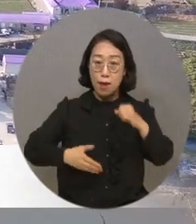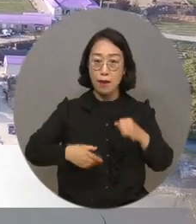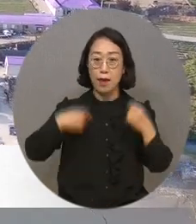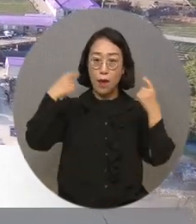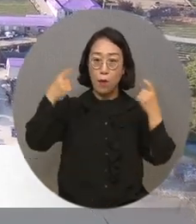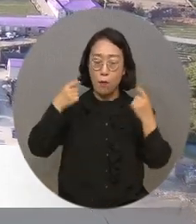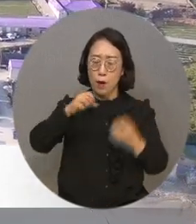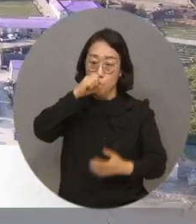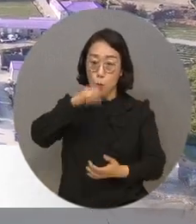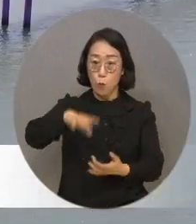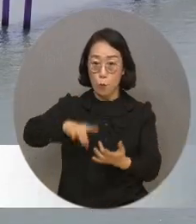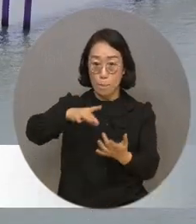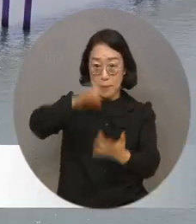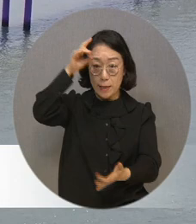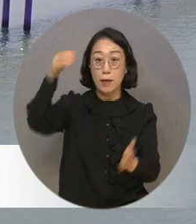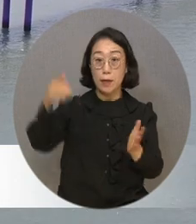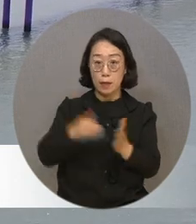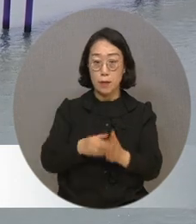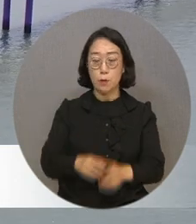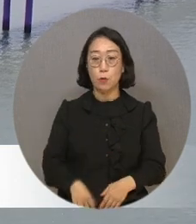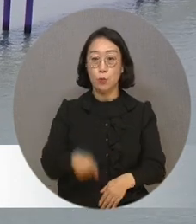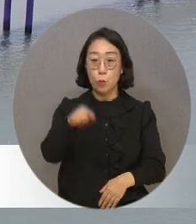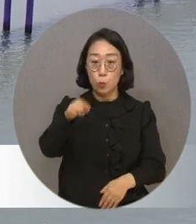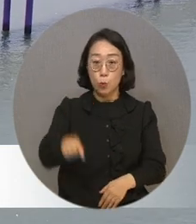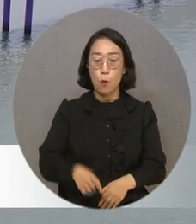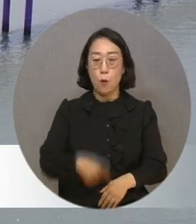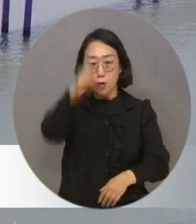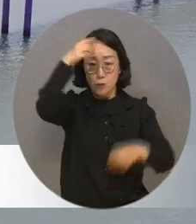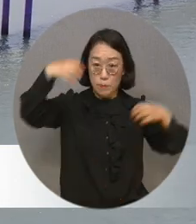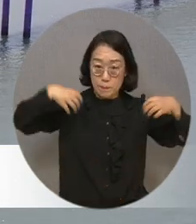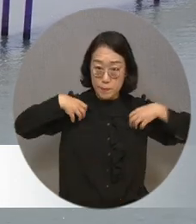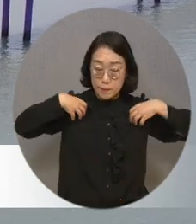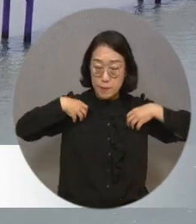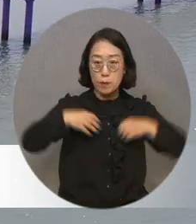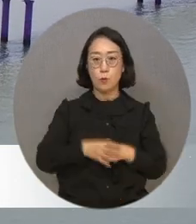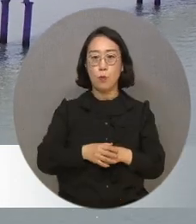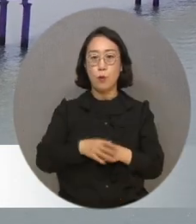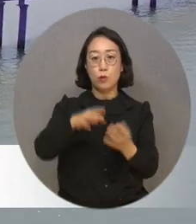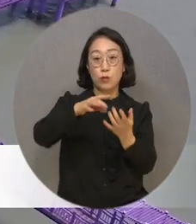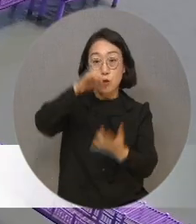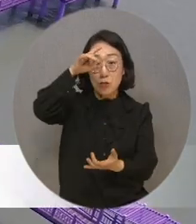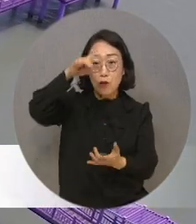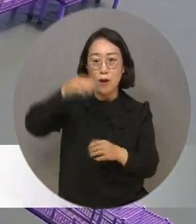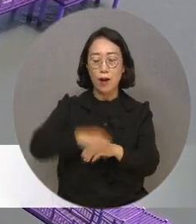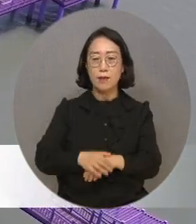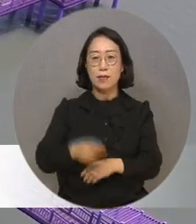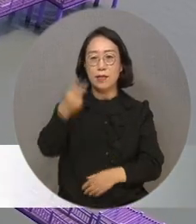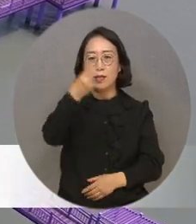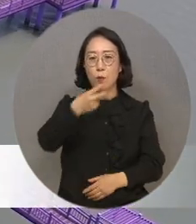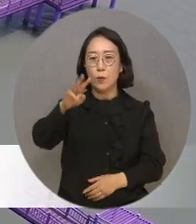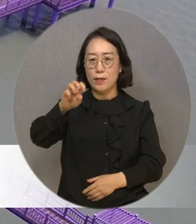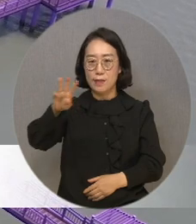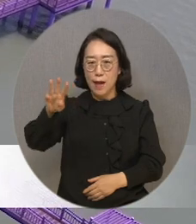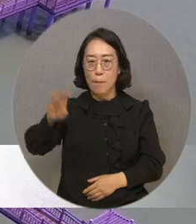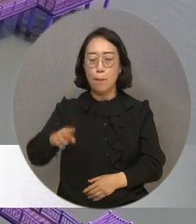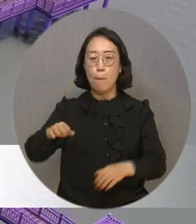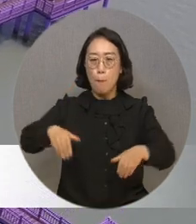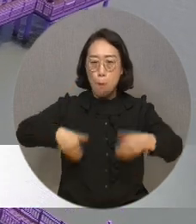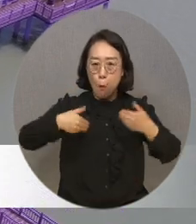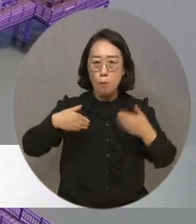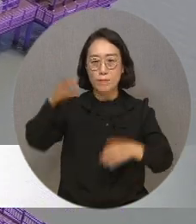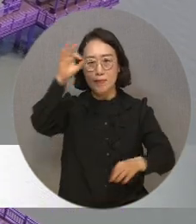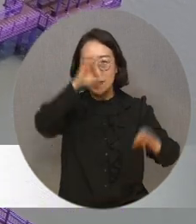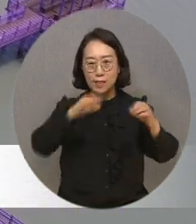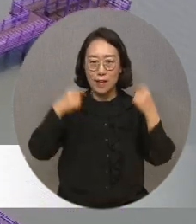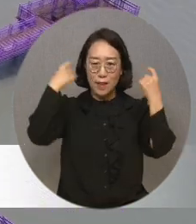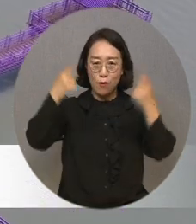관광마을로 선정된 곳이며 행정안전부와 한국섬진흥원에서 선정하는 2023 봄철 찾아가고 싶은